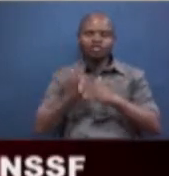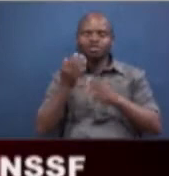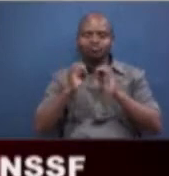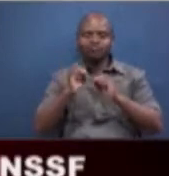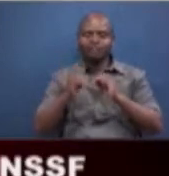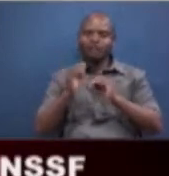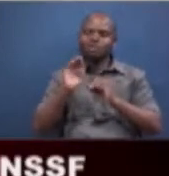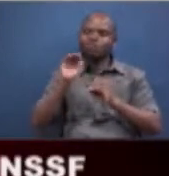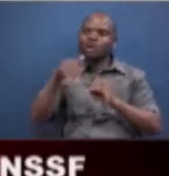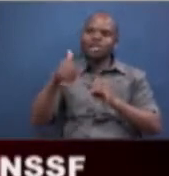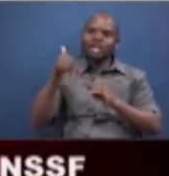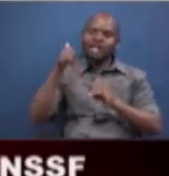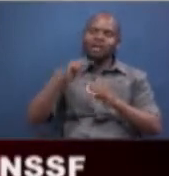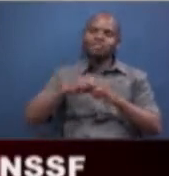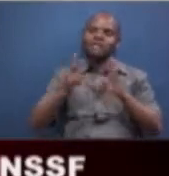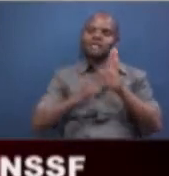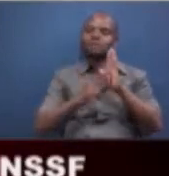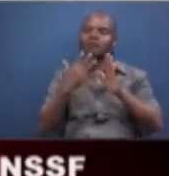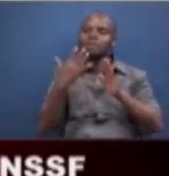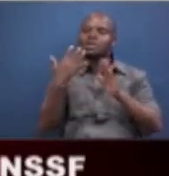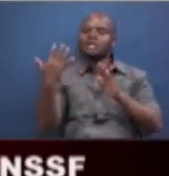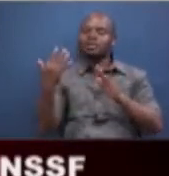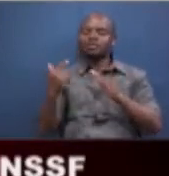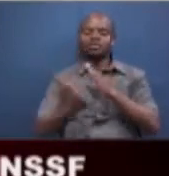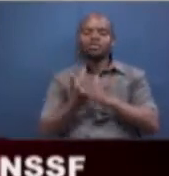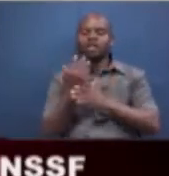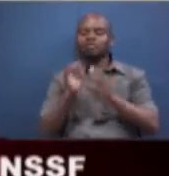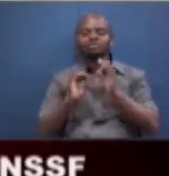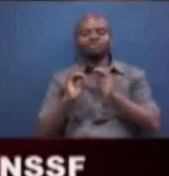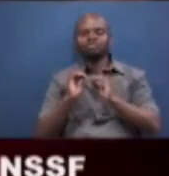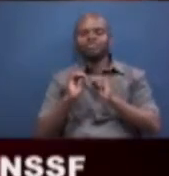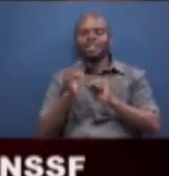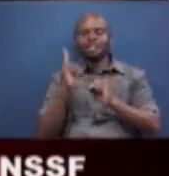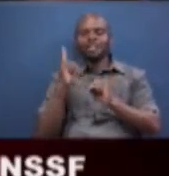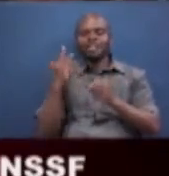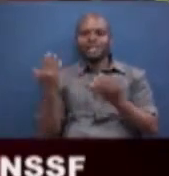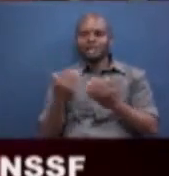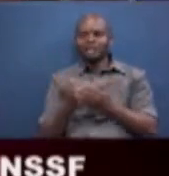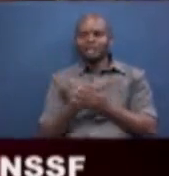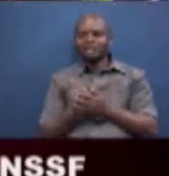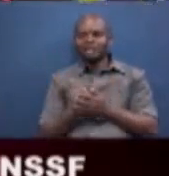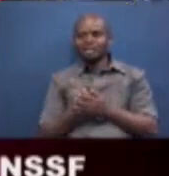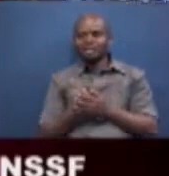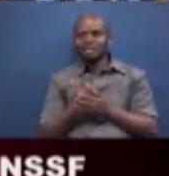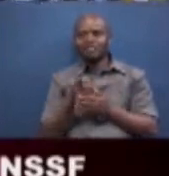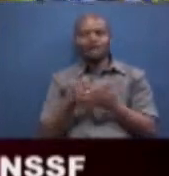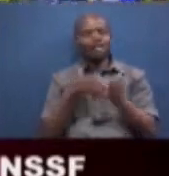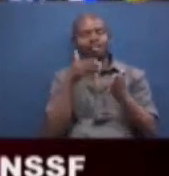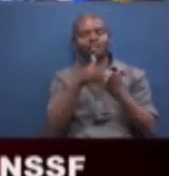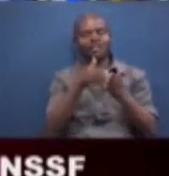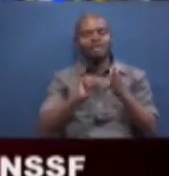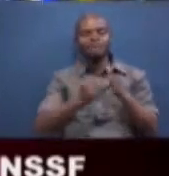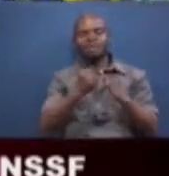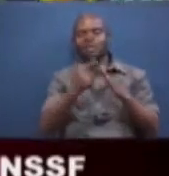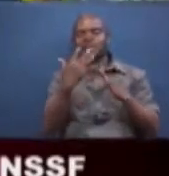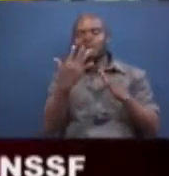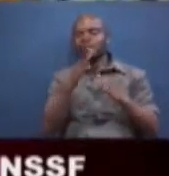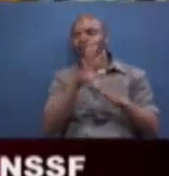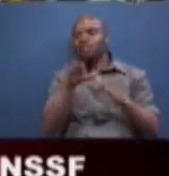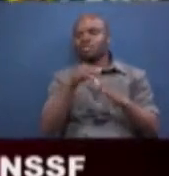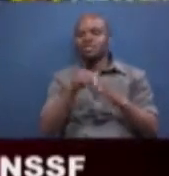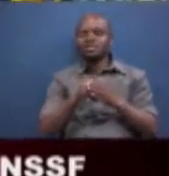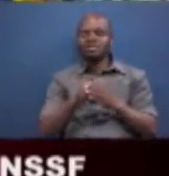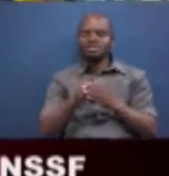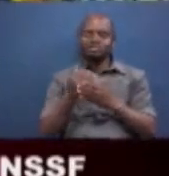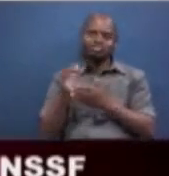yamefikia bilioni mwaka jana 745, haijatokea pia katika historia ya mfuko. In fact ilikuwa hata tujafikia bilioni 500, yote haya